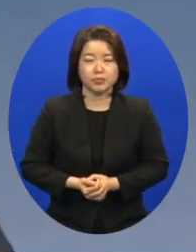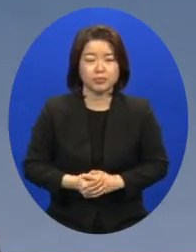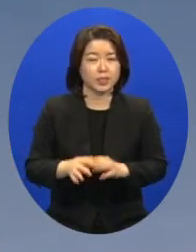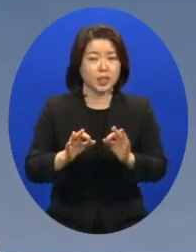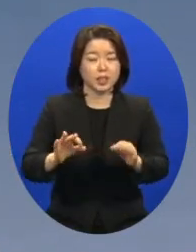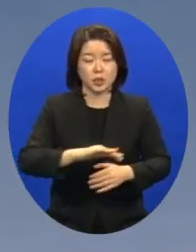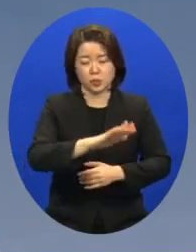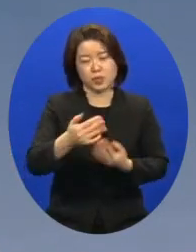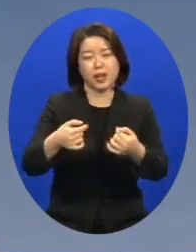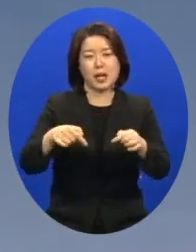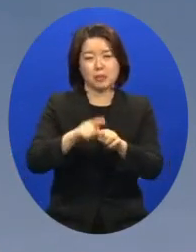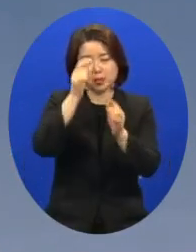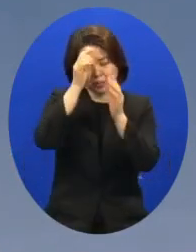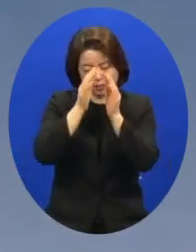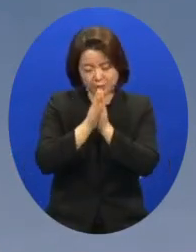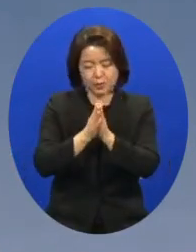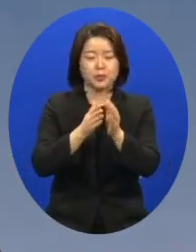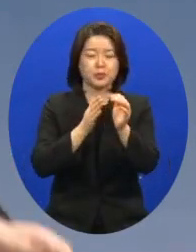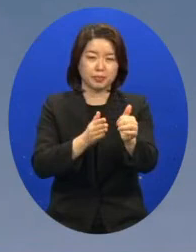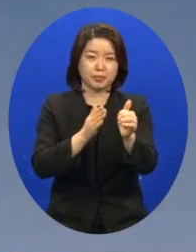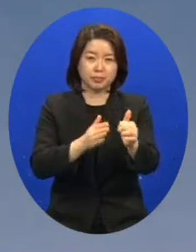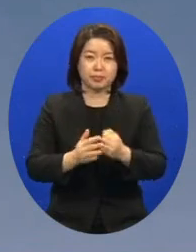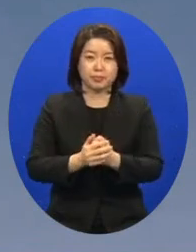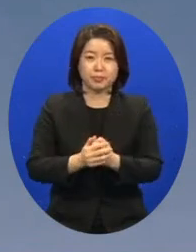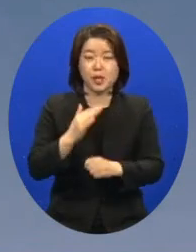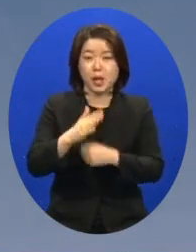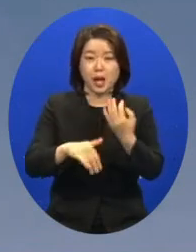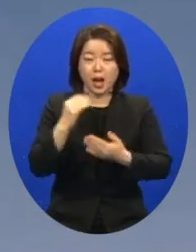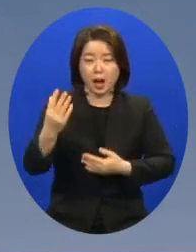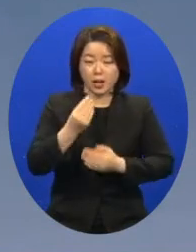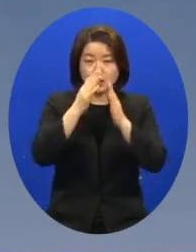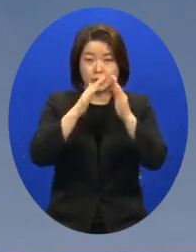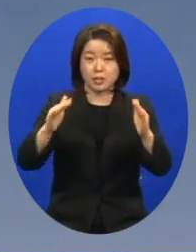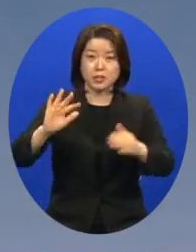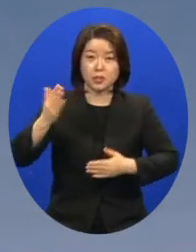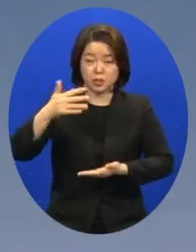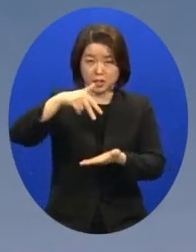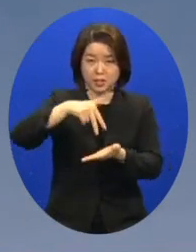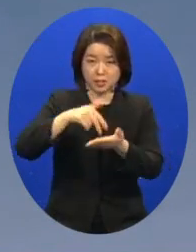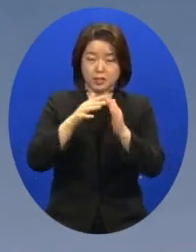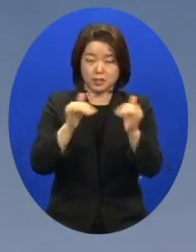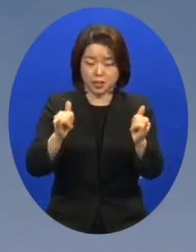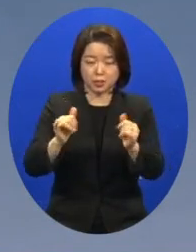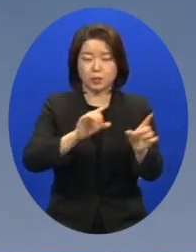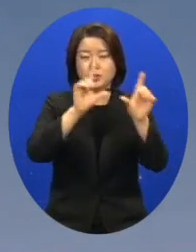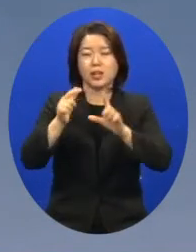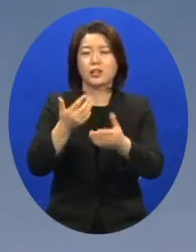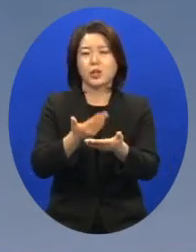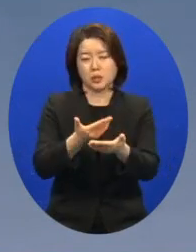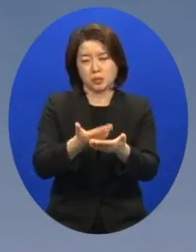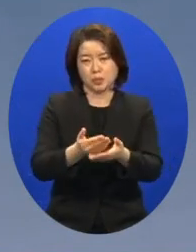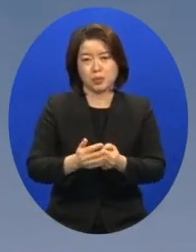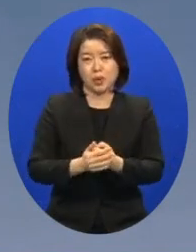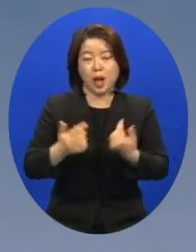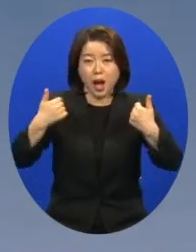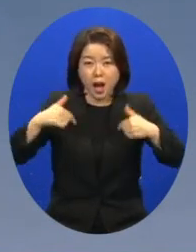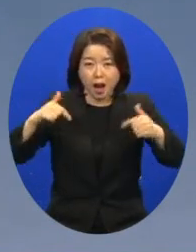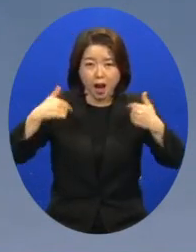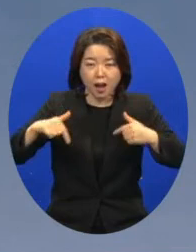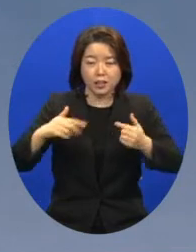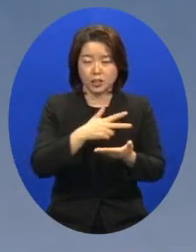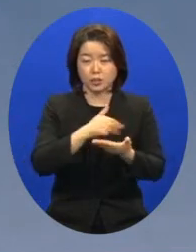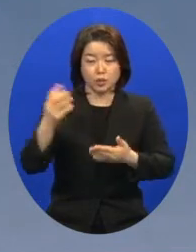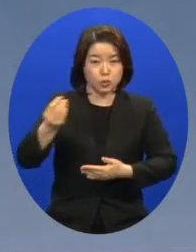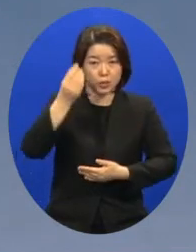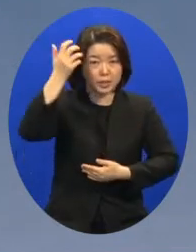이제 우리 같이 키도 아 쉽시다 하나님의 성전 된 자로 살게 았소 소 항상 주의 성령이